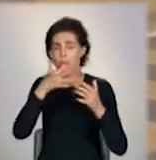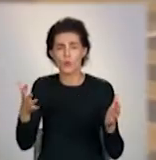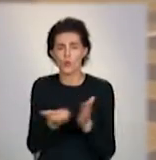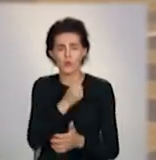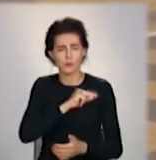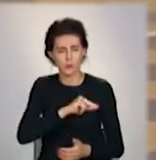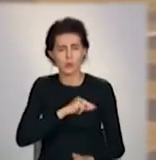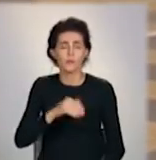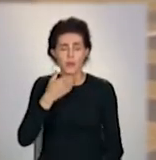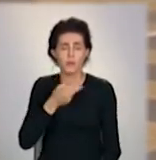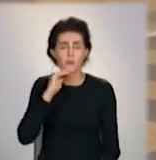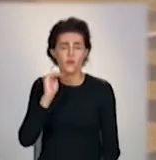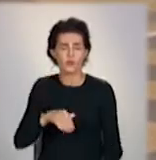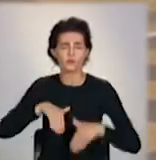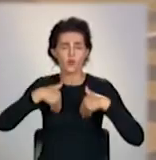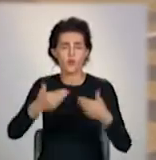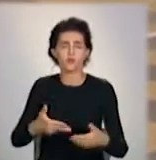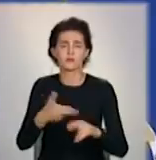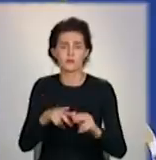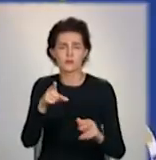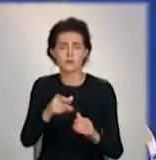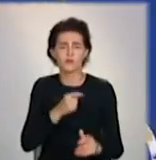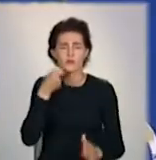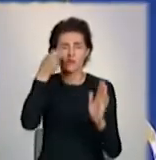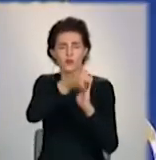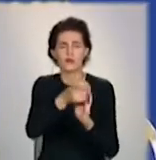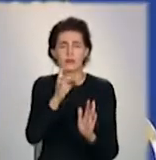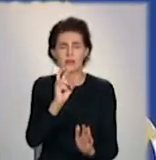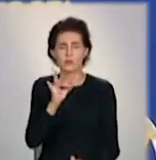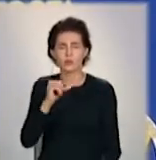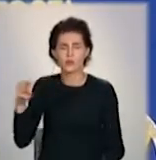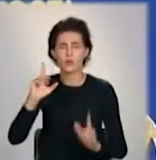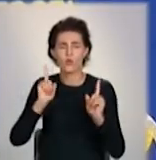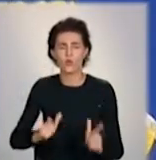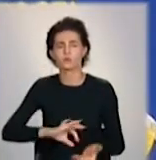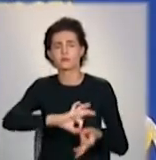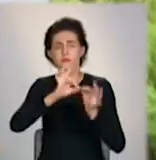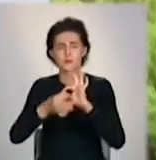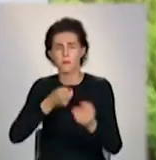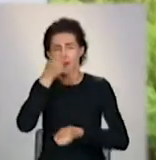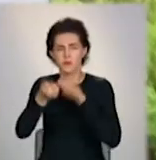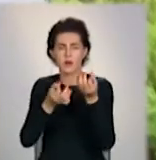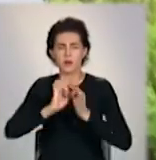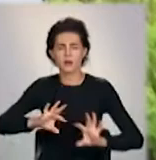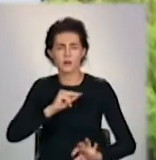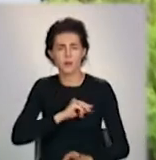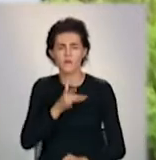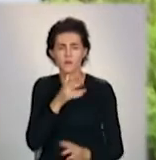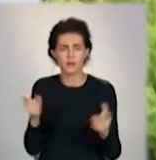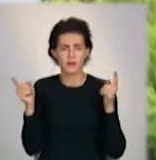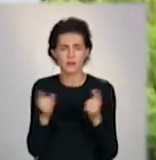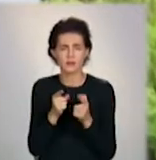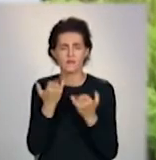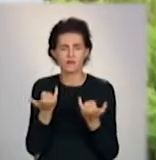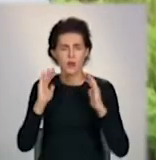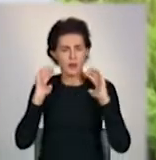роботу, фахівці радять звернутися до рекрутерів. Вони навчають тонкощам кар'єрного просування. У межах карантинних обмежень